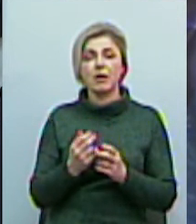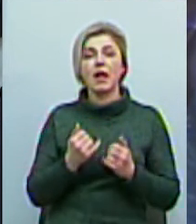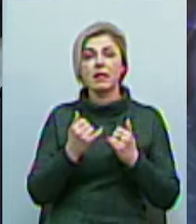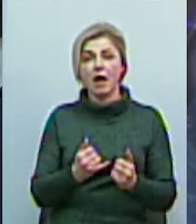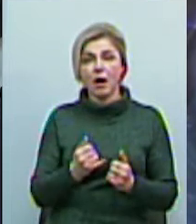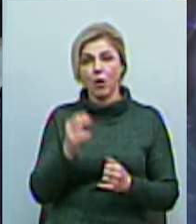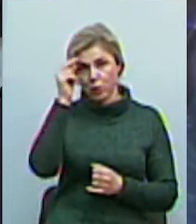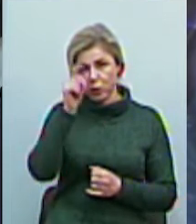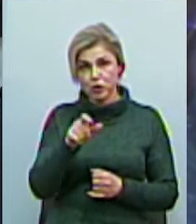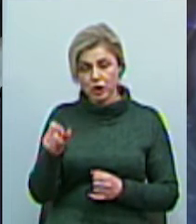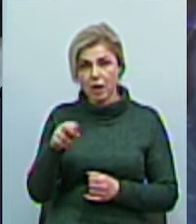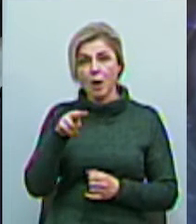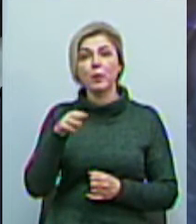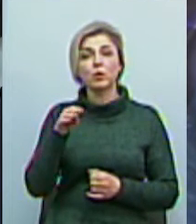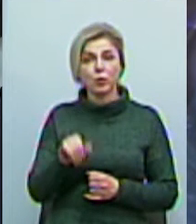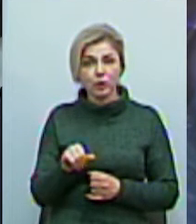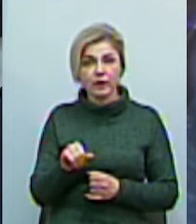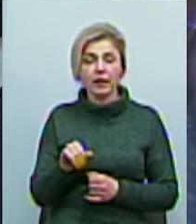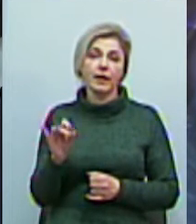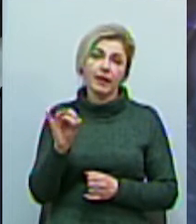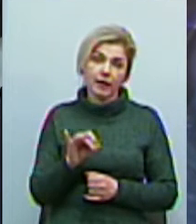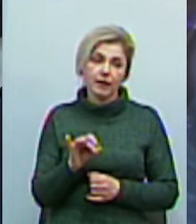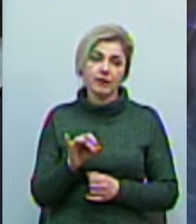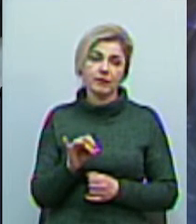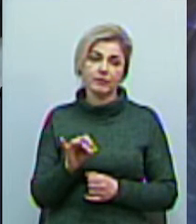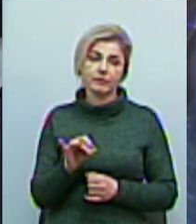учнів професійно-технічних училищ і